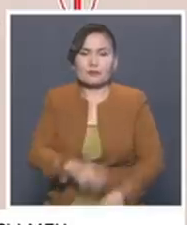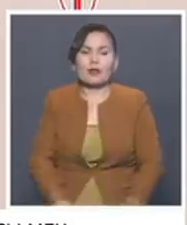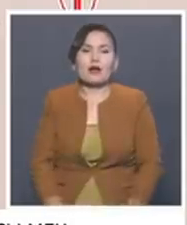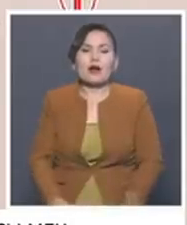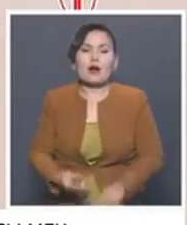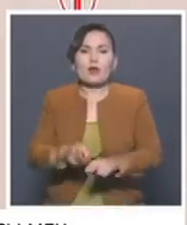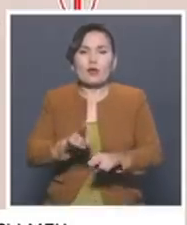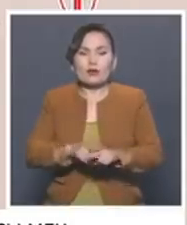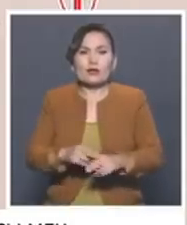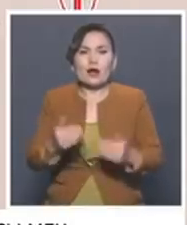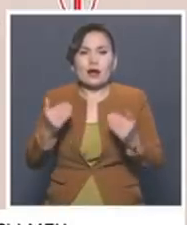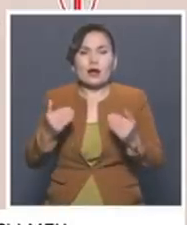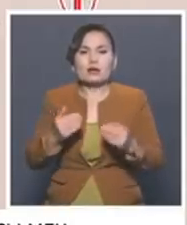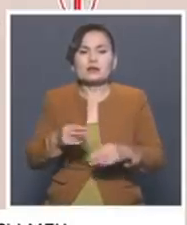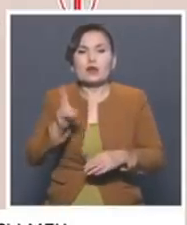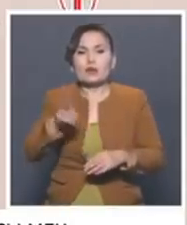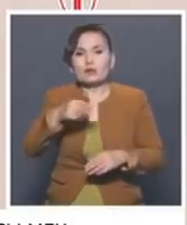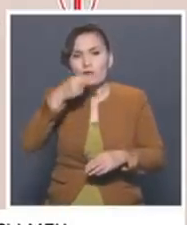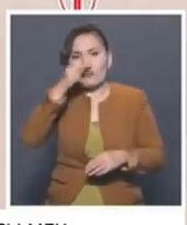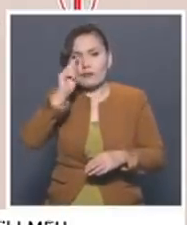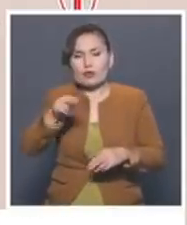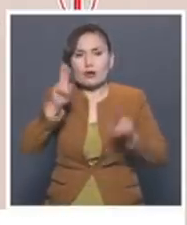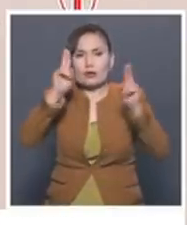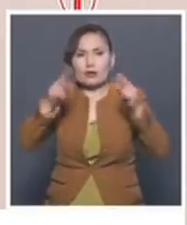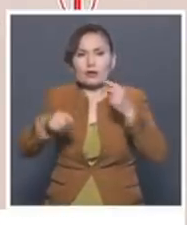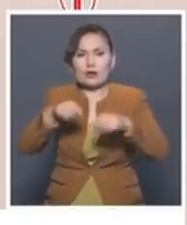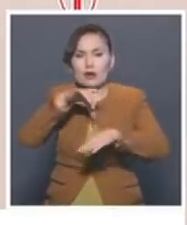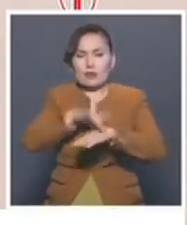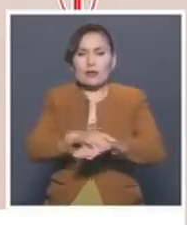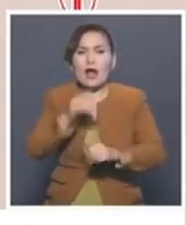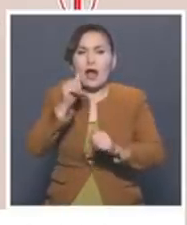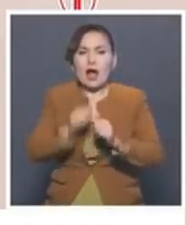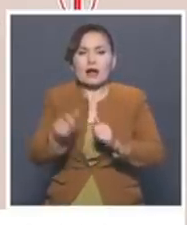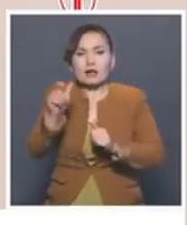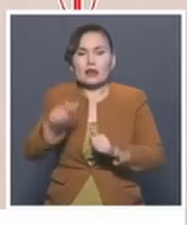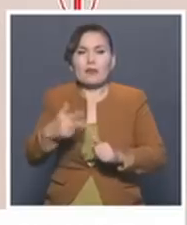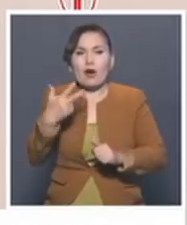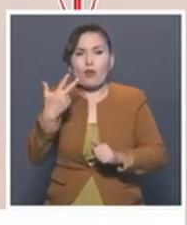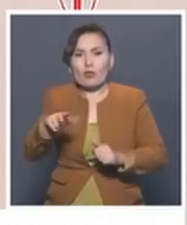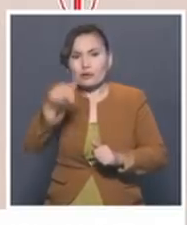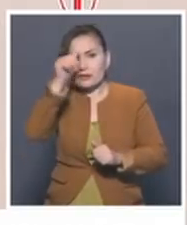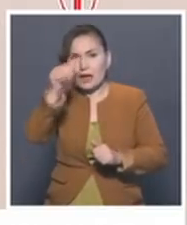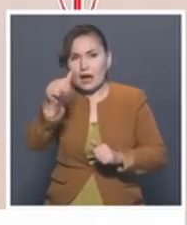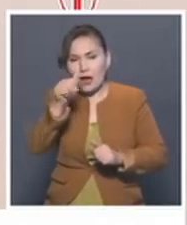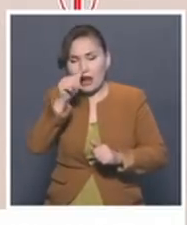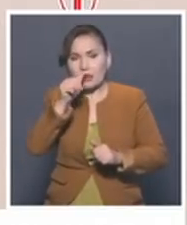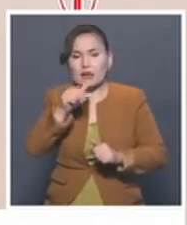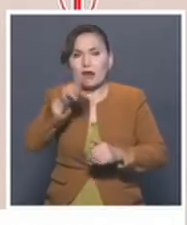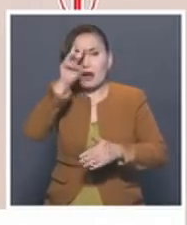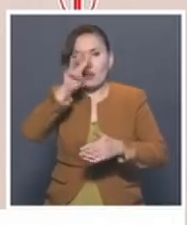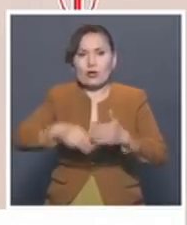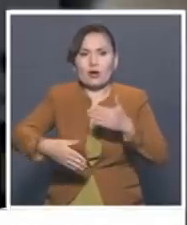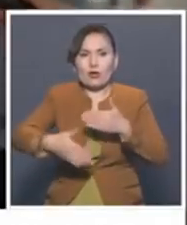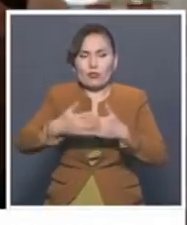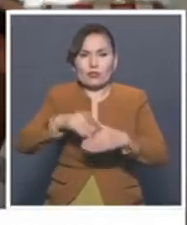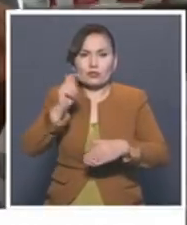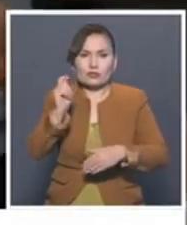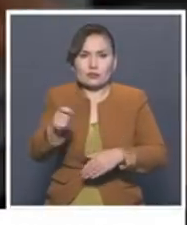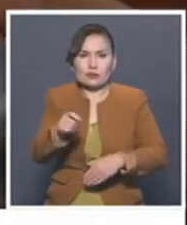сәйкес әкімшілік хаттама толтырылып, әр қайсына 30 айлық есептік көрсеткіш көлемінде әр қайсына айыппұл